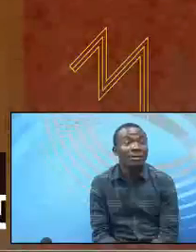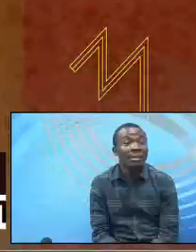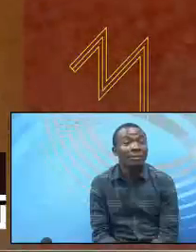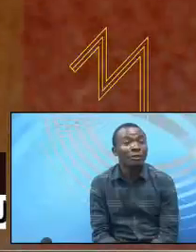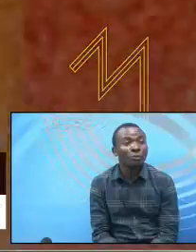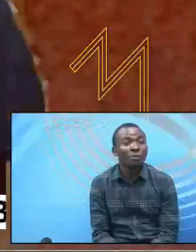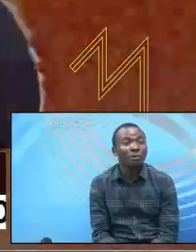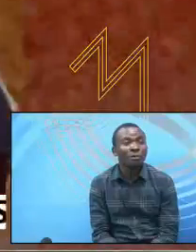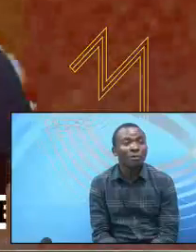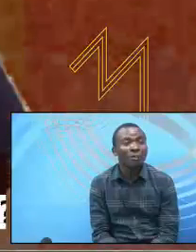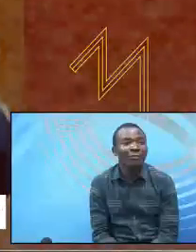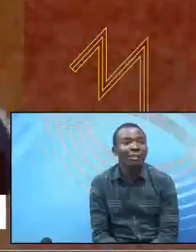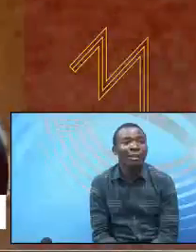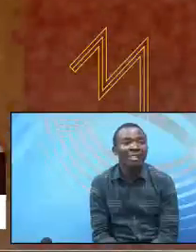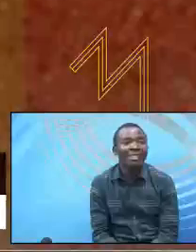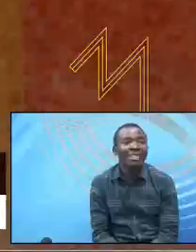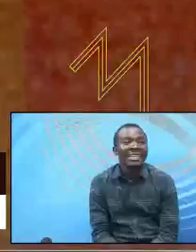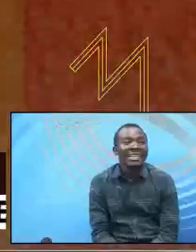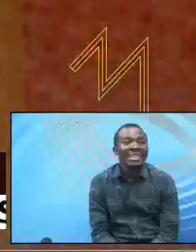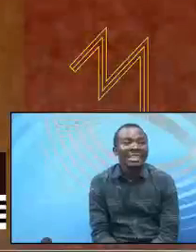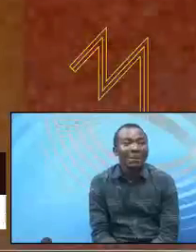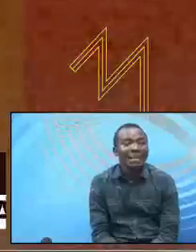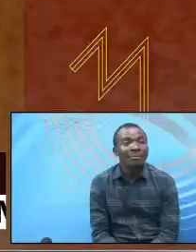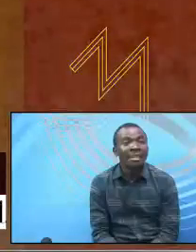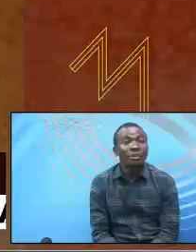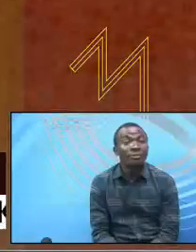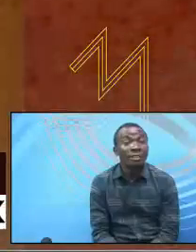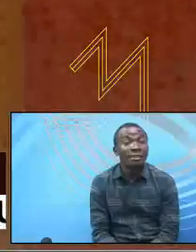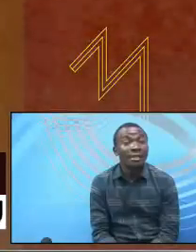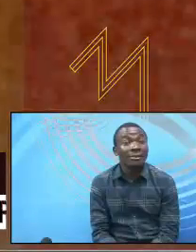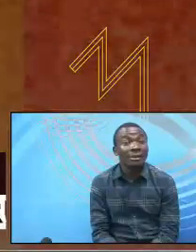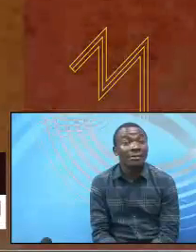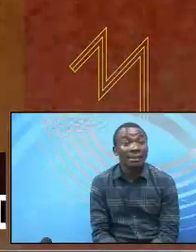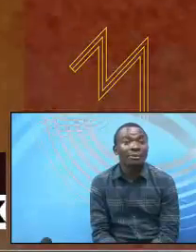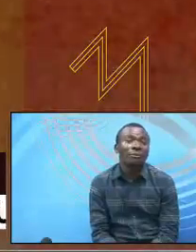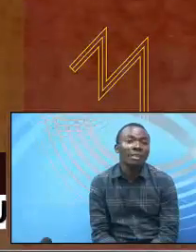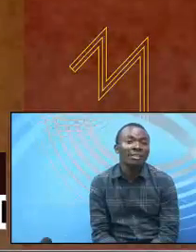ni ukwibuka ko natwe bafite ubumuga bwo kutumva no kutavuga duhari, niba hari imyanzuro ifashwe natwe